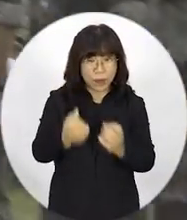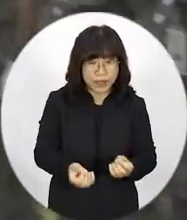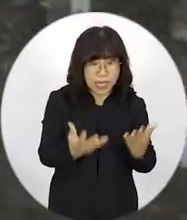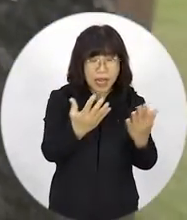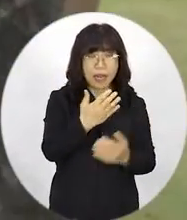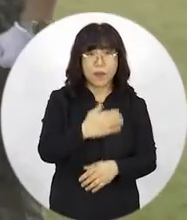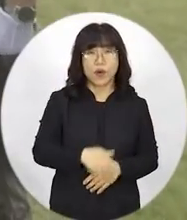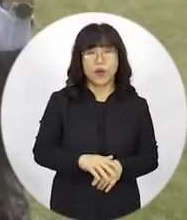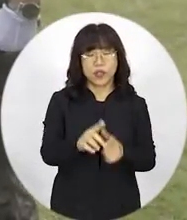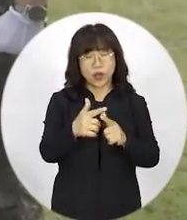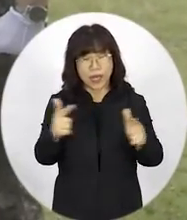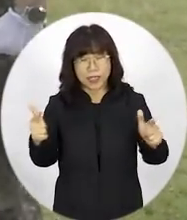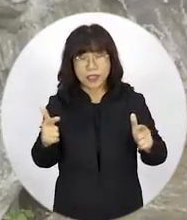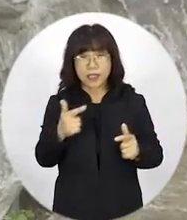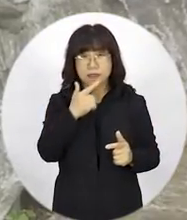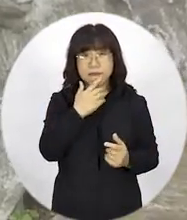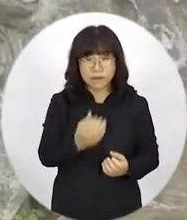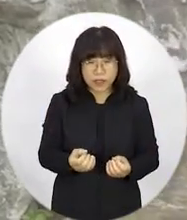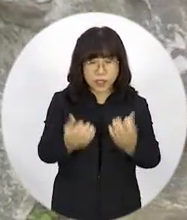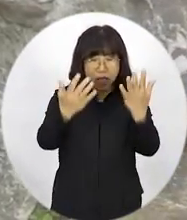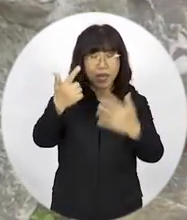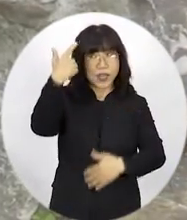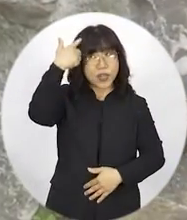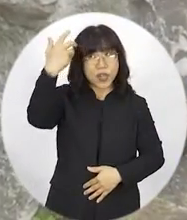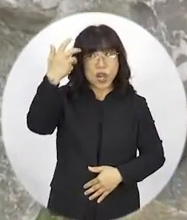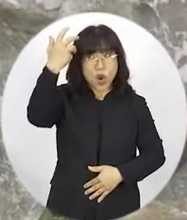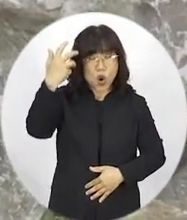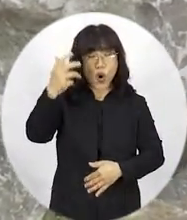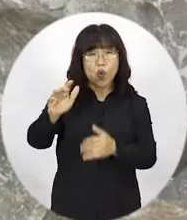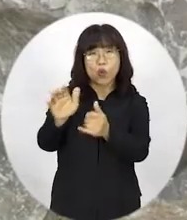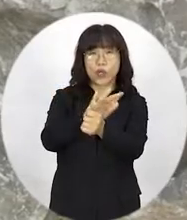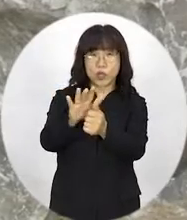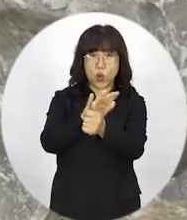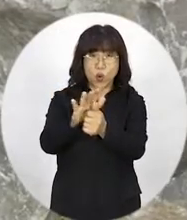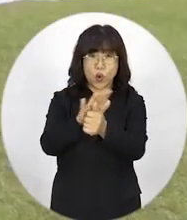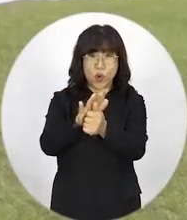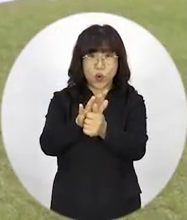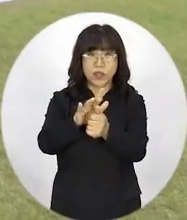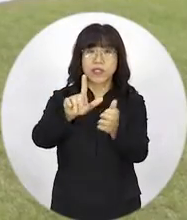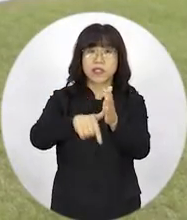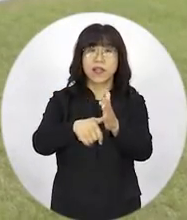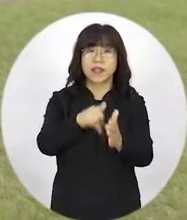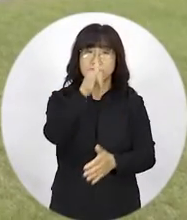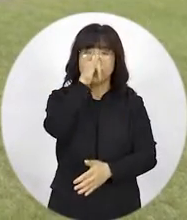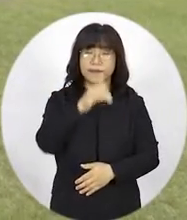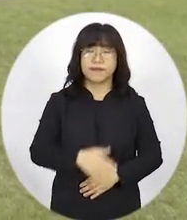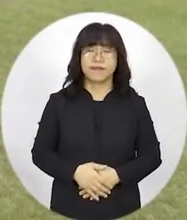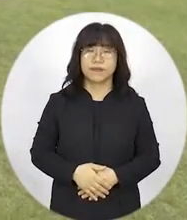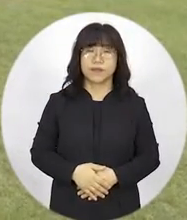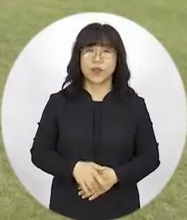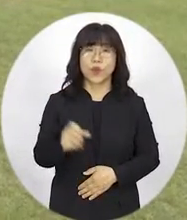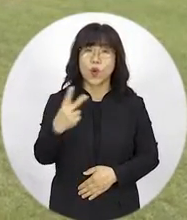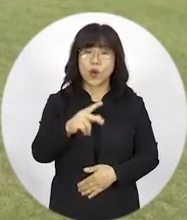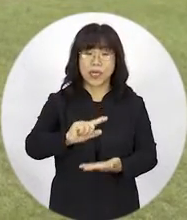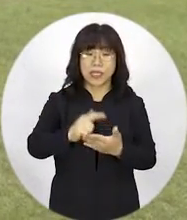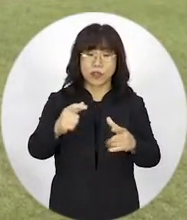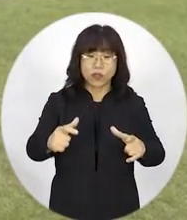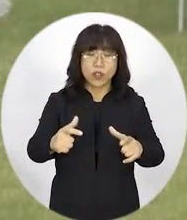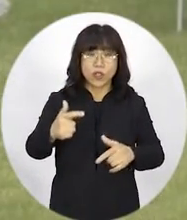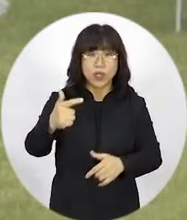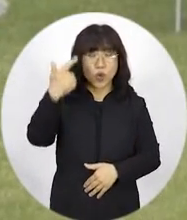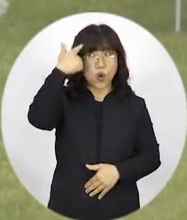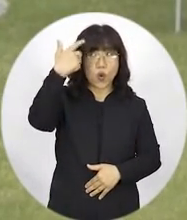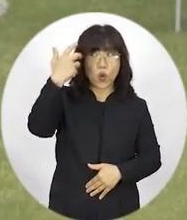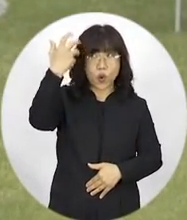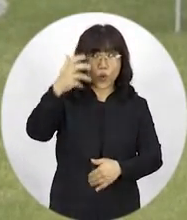추념사에 이어 호국 영령들의 넋을 기리는 공연으로 고귀한 희생을 추모하는 시간도 가졌습니다. 한편 강서구는